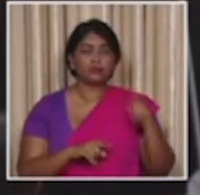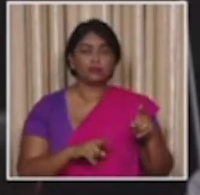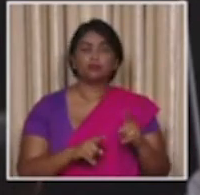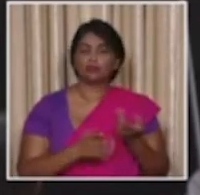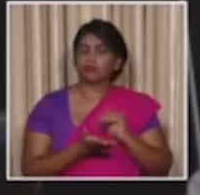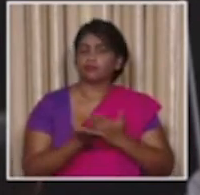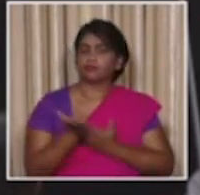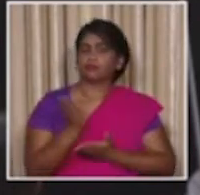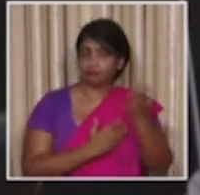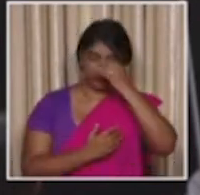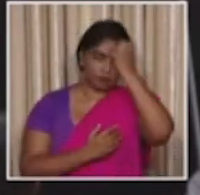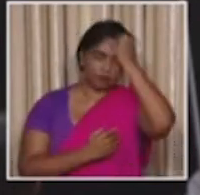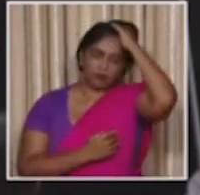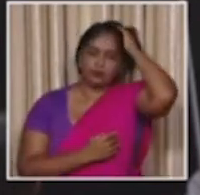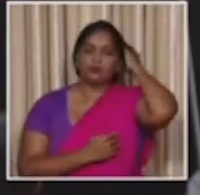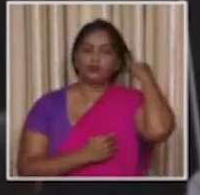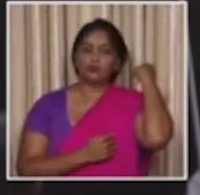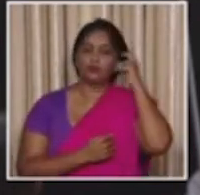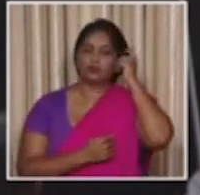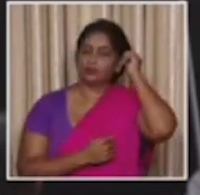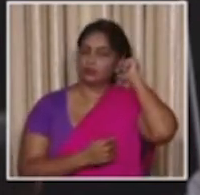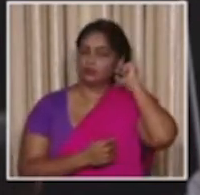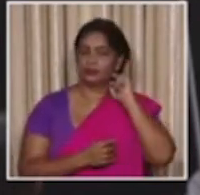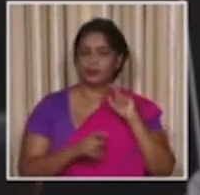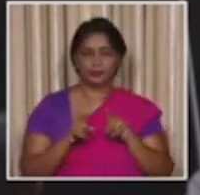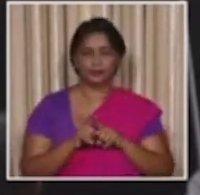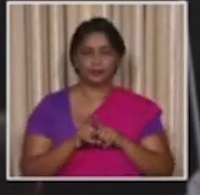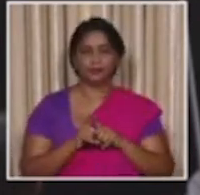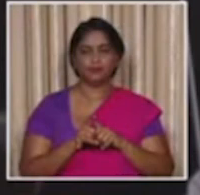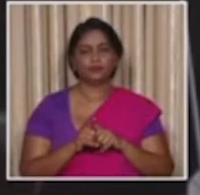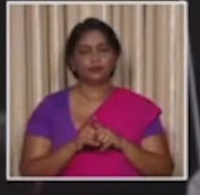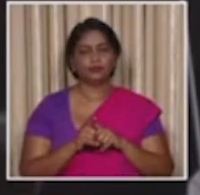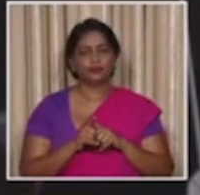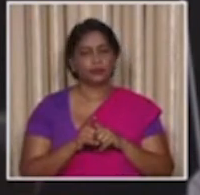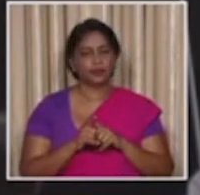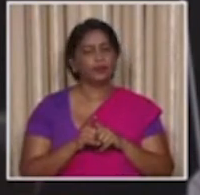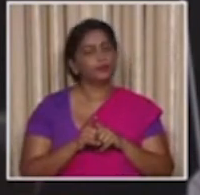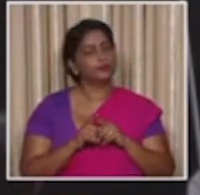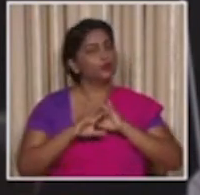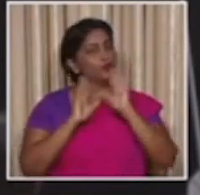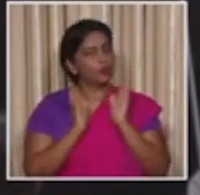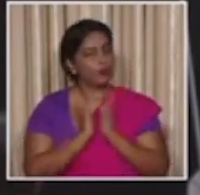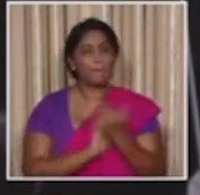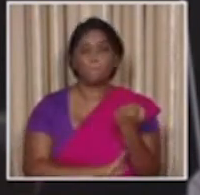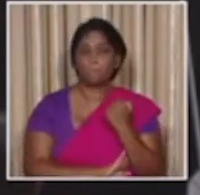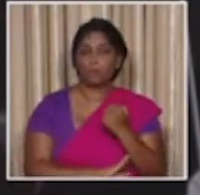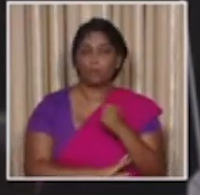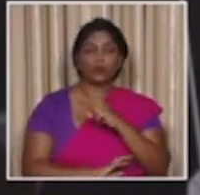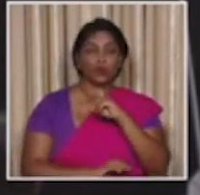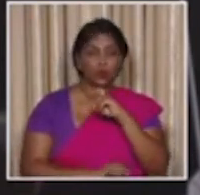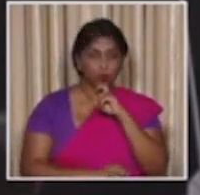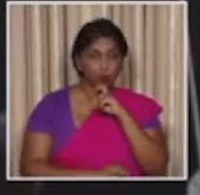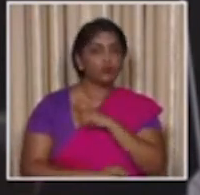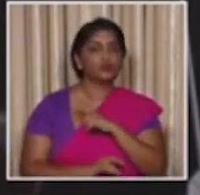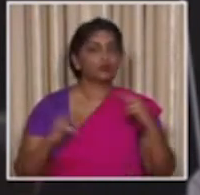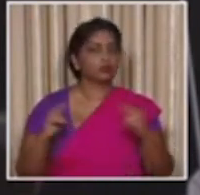රිට් ආග්‍රා, රිට්ස් ඔෆ් සර්ටියුරේරයි, මැන්ඩේමස්, කෝවරන්ටෝ, ඒ ඔක්කොම බලතල අභියාචන